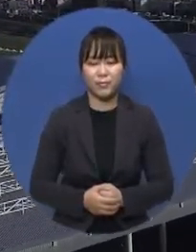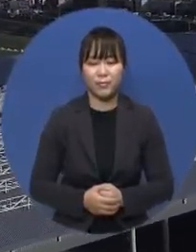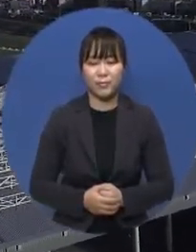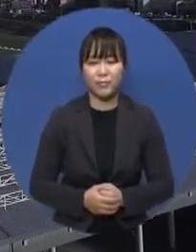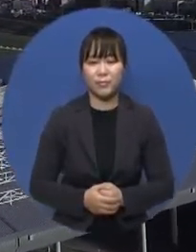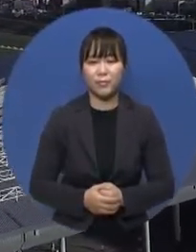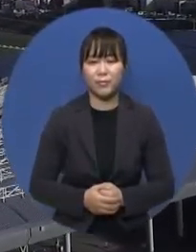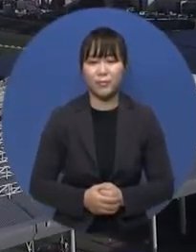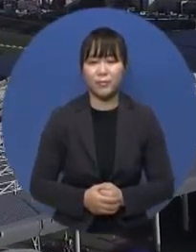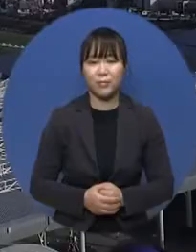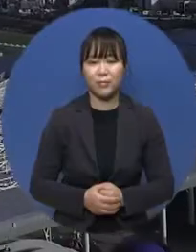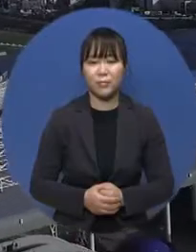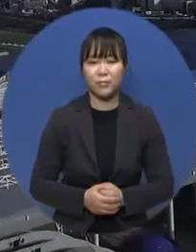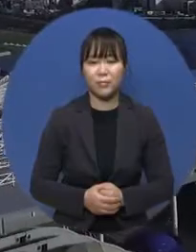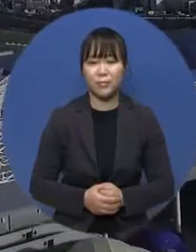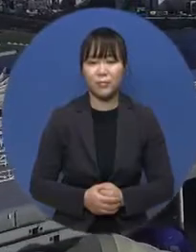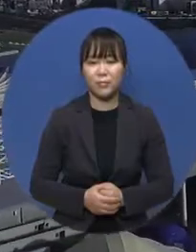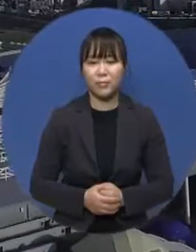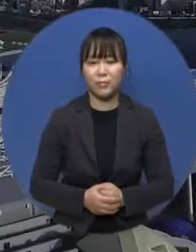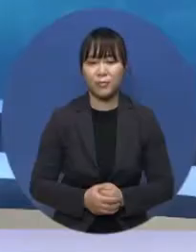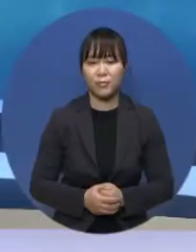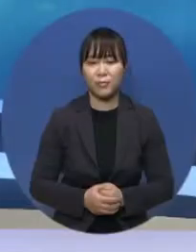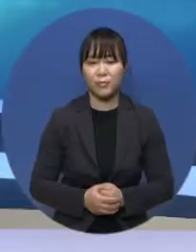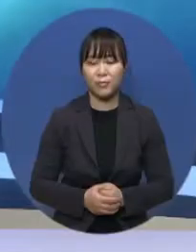복지TV 뉴스 이영춘입니다.